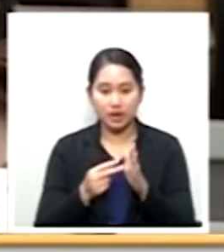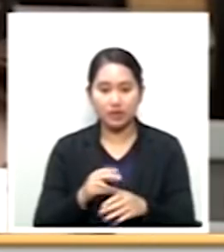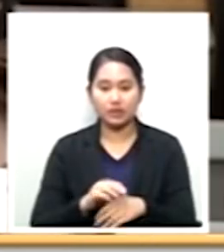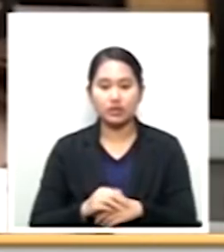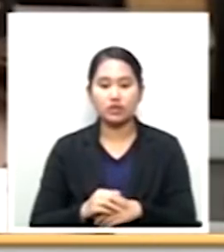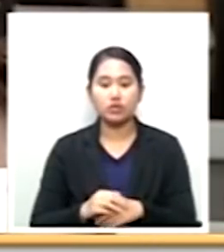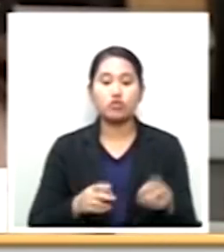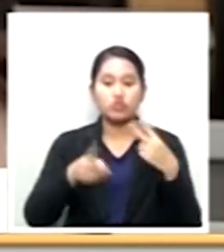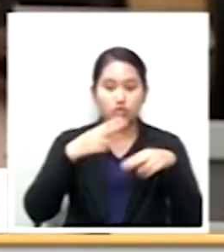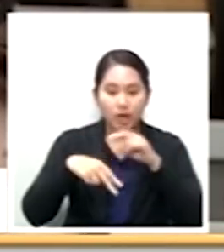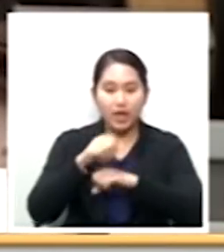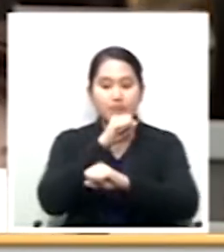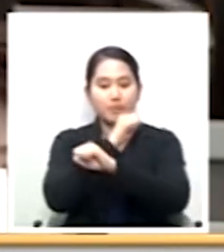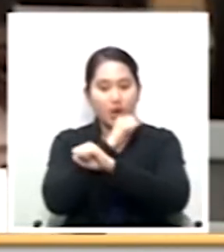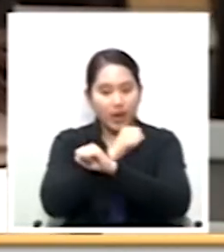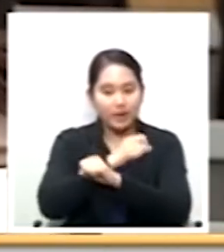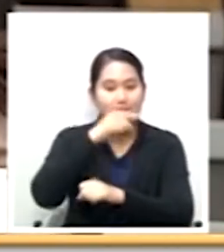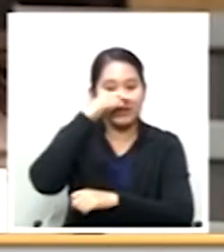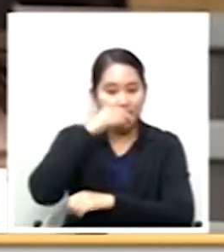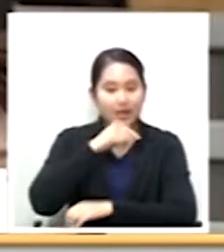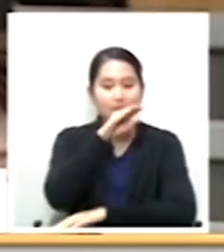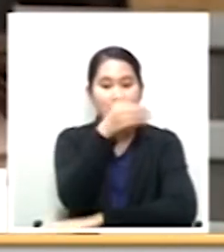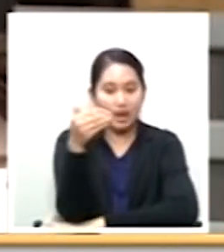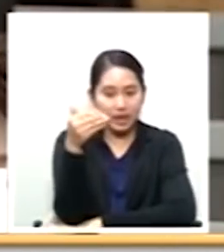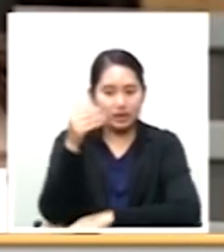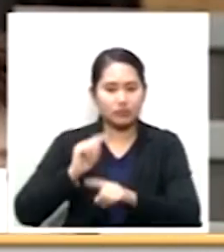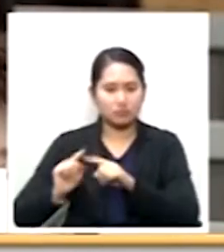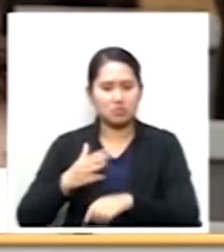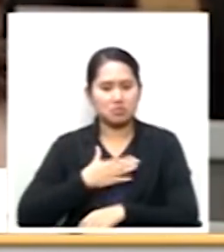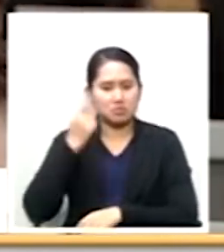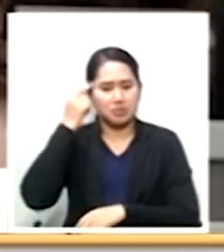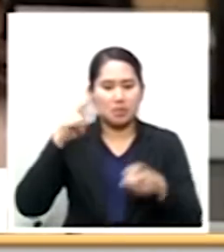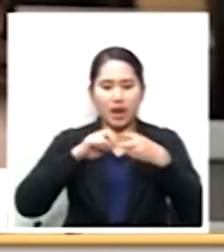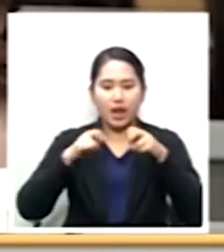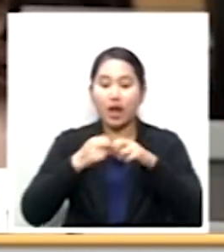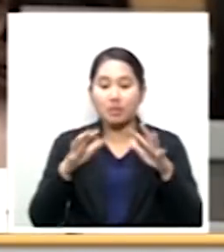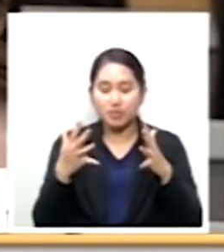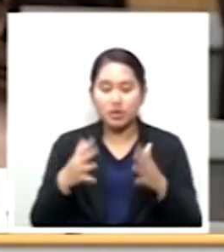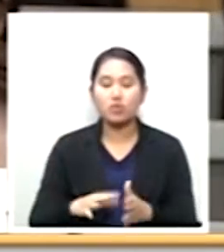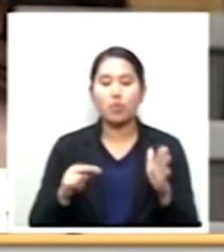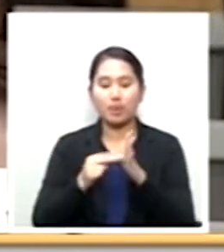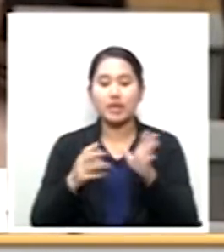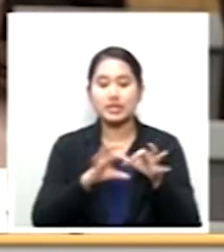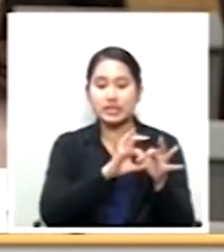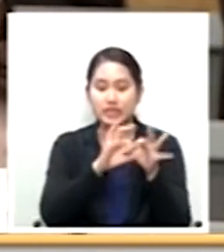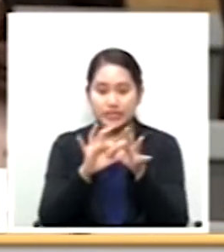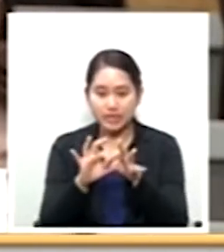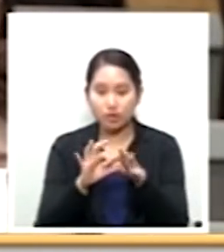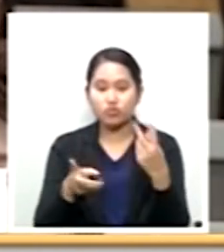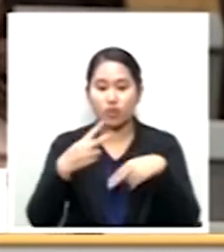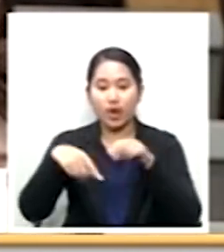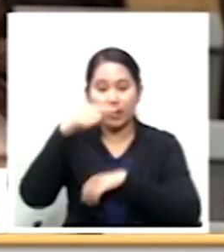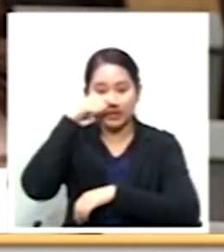การรักษาความปลอดภัยของประเทศนะครับอันนี้ไม่น่ามีปัญหาเป็นเรื่องความปลอดภัยของประเทศแต่ประเด็น